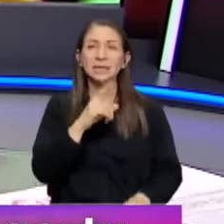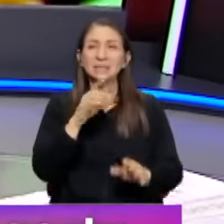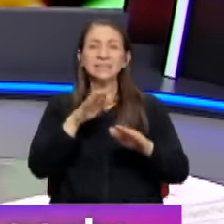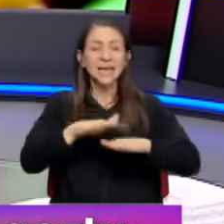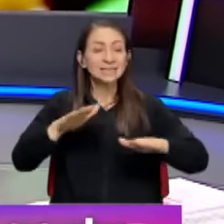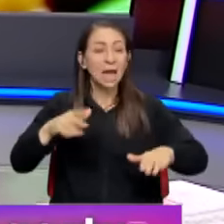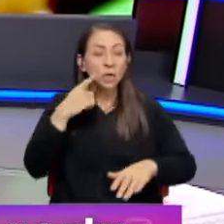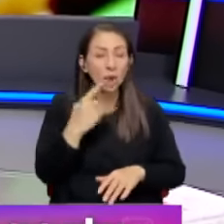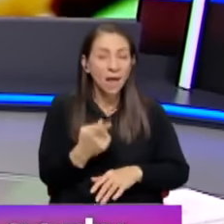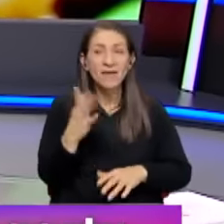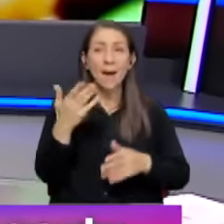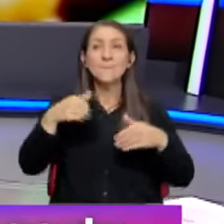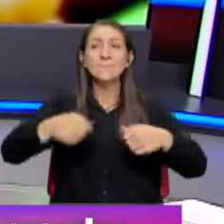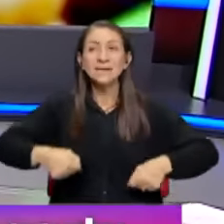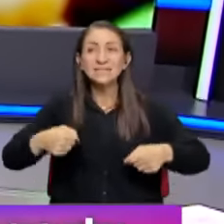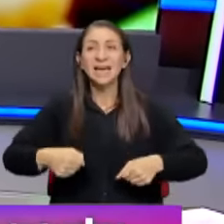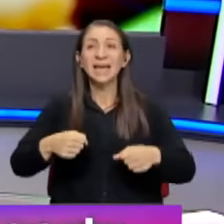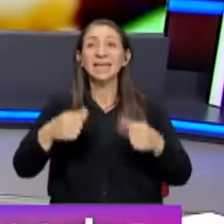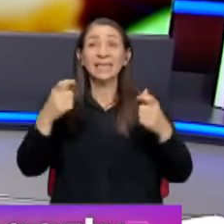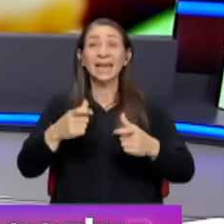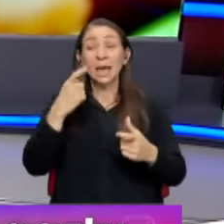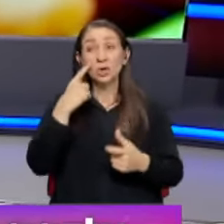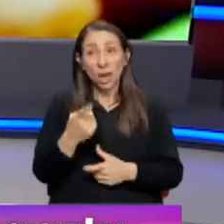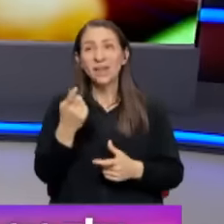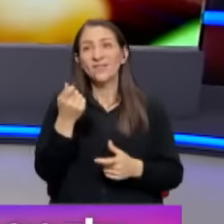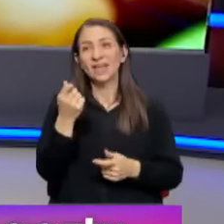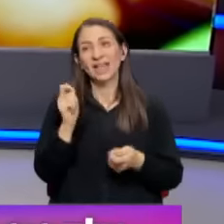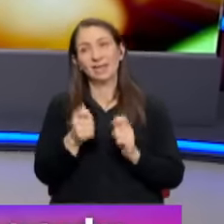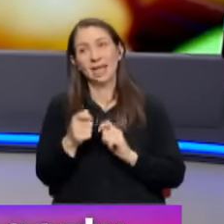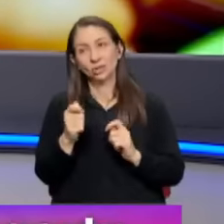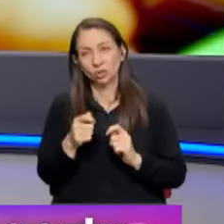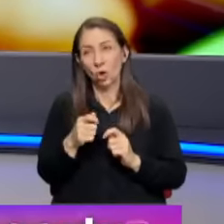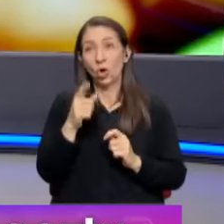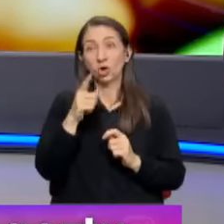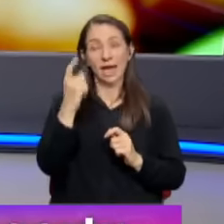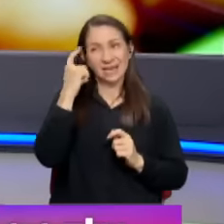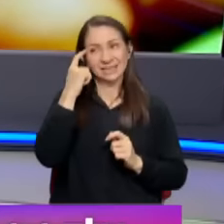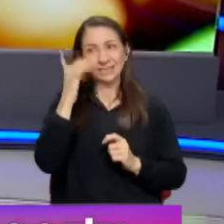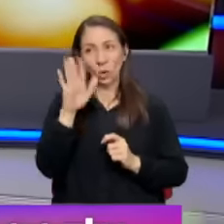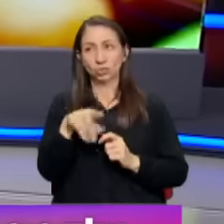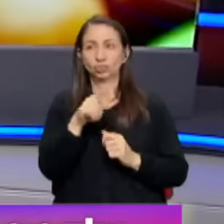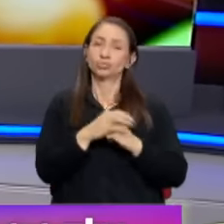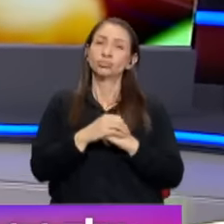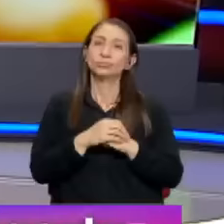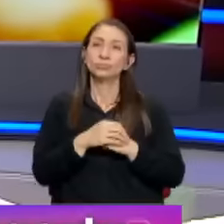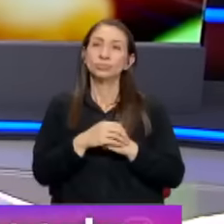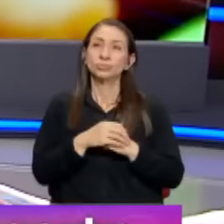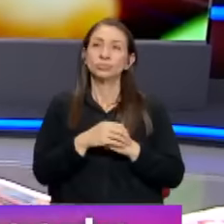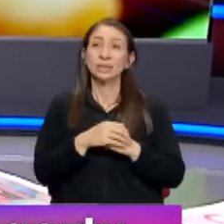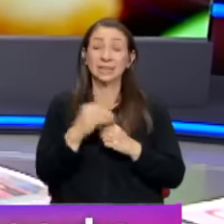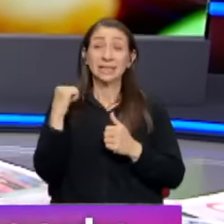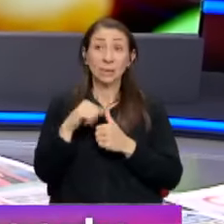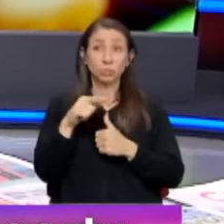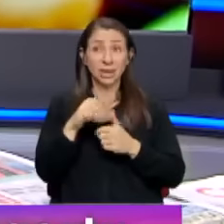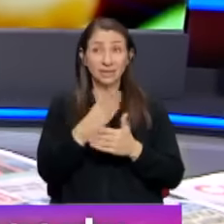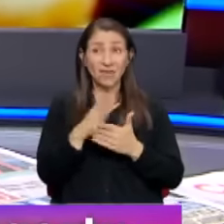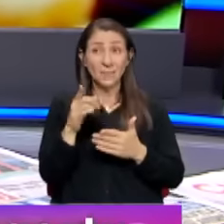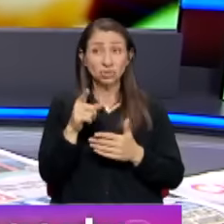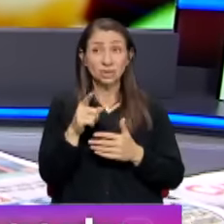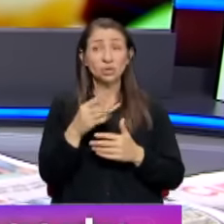tezgaha göre. Hatta pazarda tezgahın yerine göre de fiyatlar değişiyor. O da aklınızın bir köşesinde olsun. Yine buradan devam